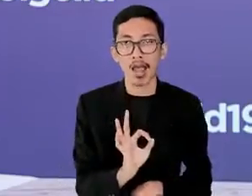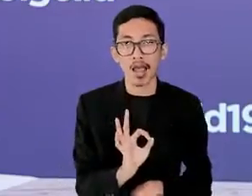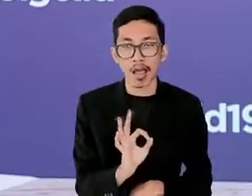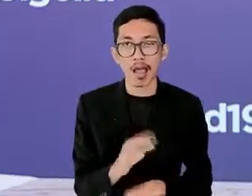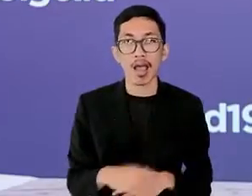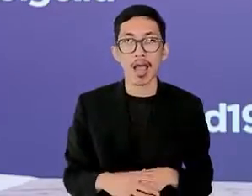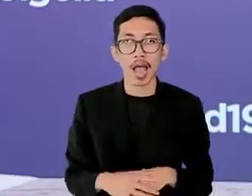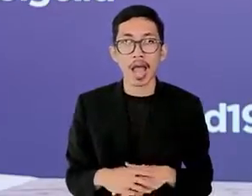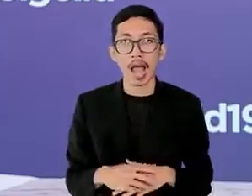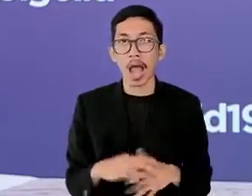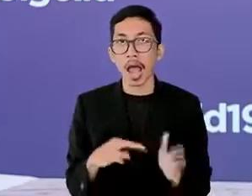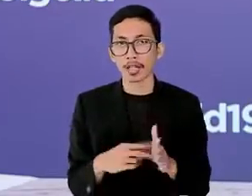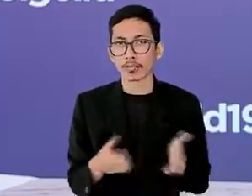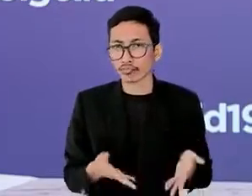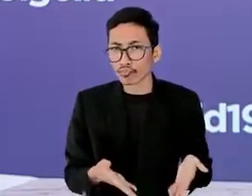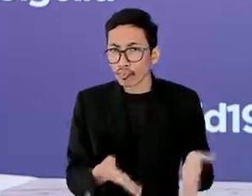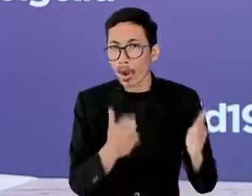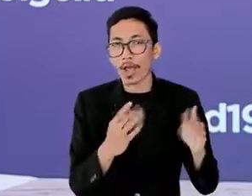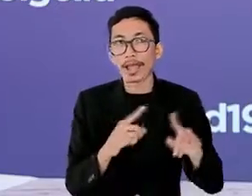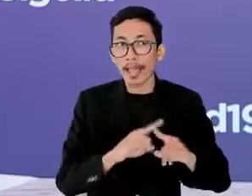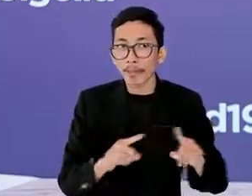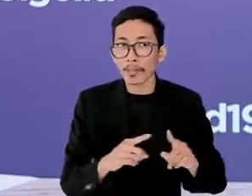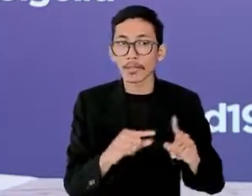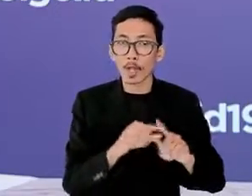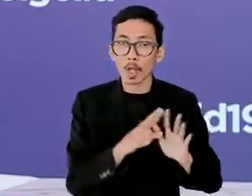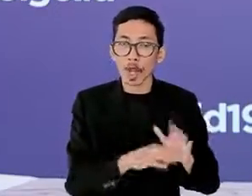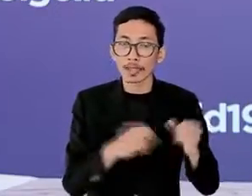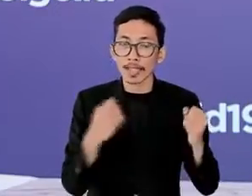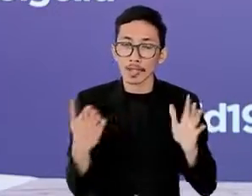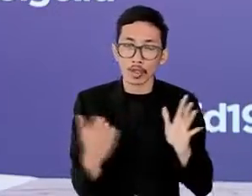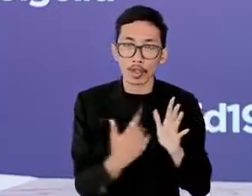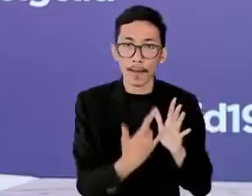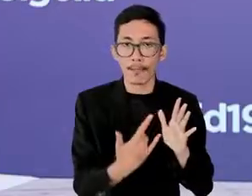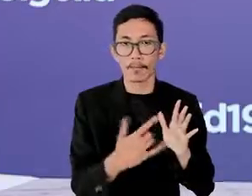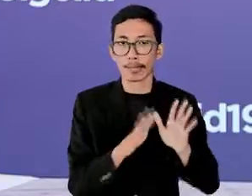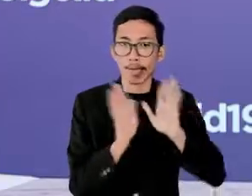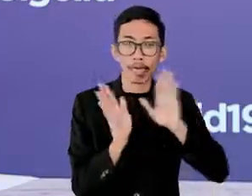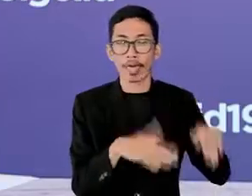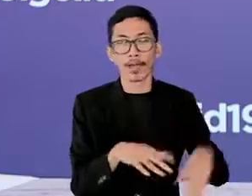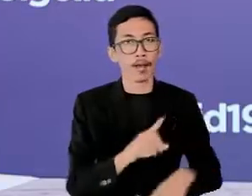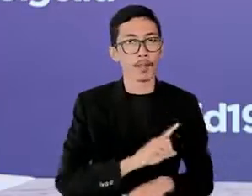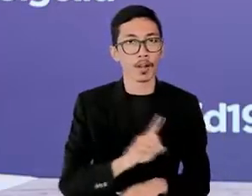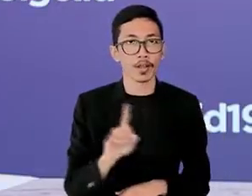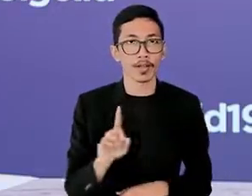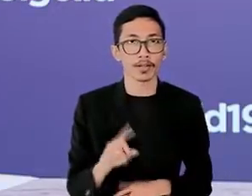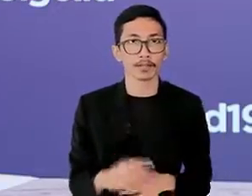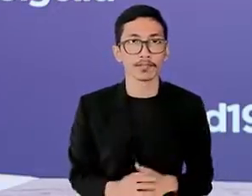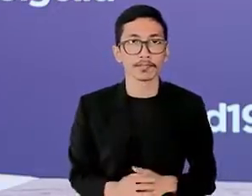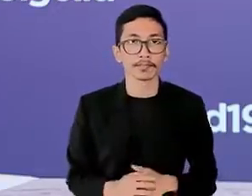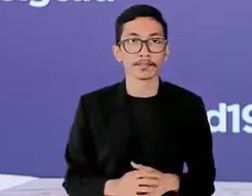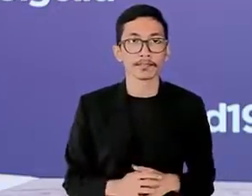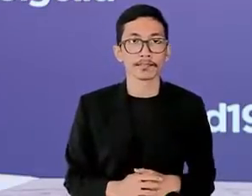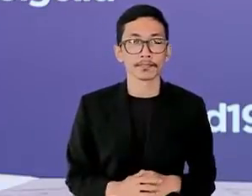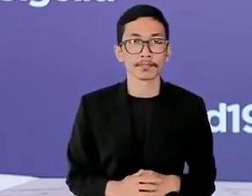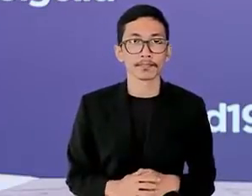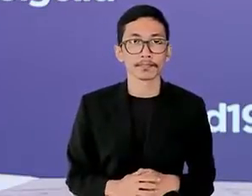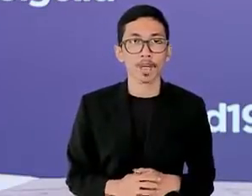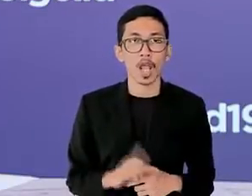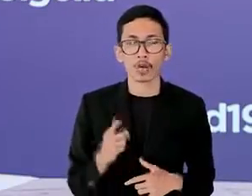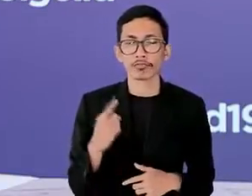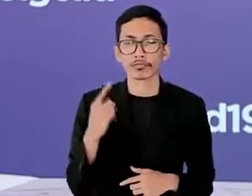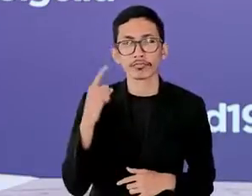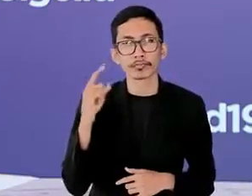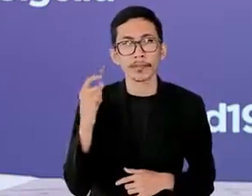ini jangan sampai menjadi kita lalai namun diharapkan menumbuhkan sikap sebaliknya kita perlu cerdas